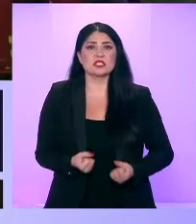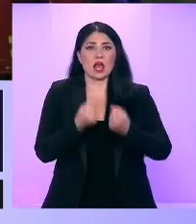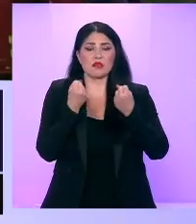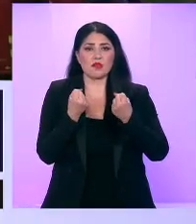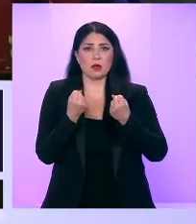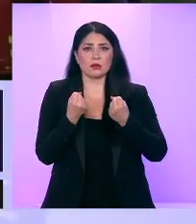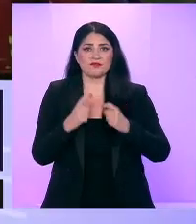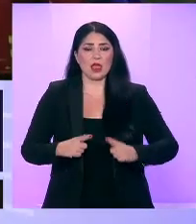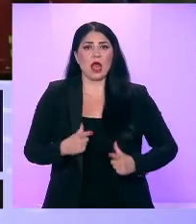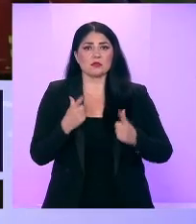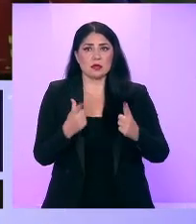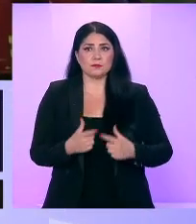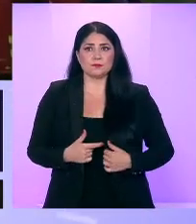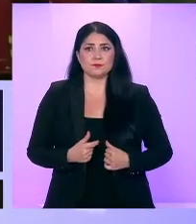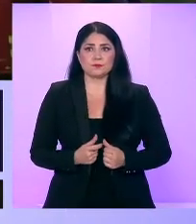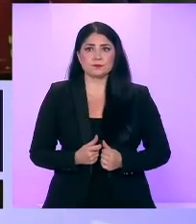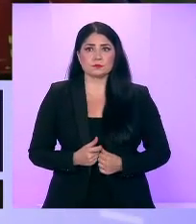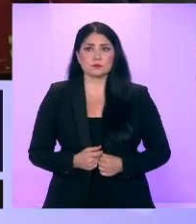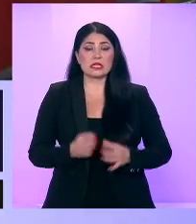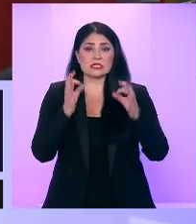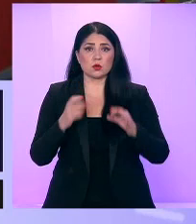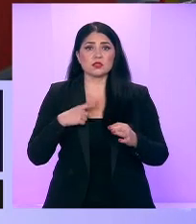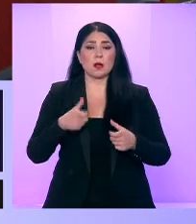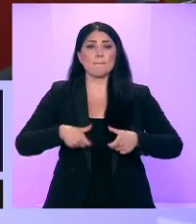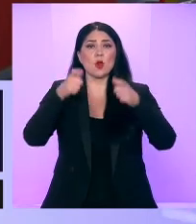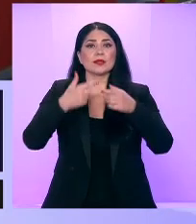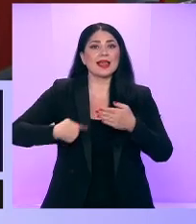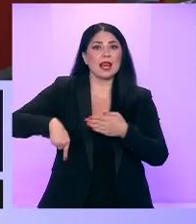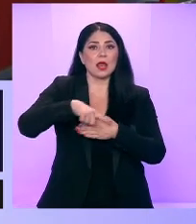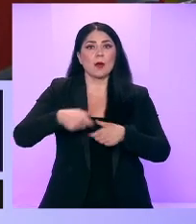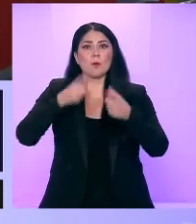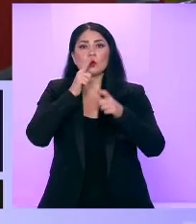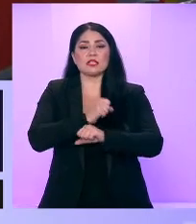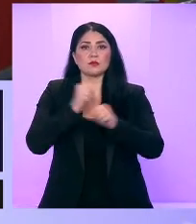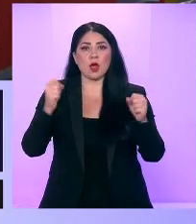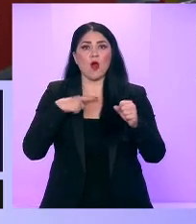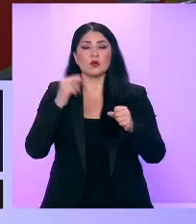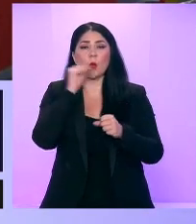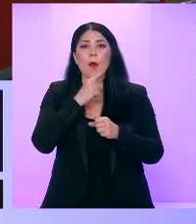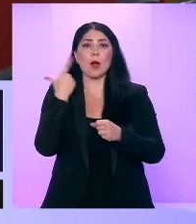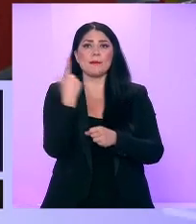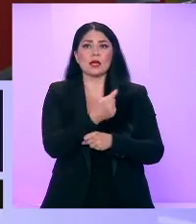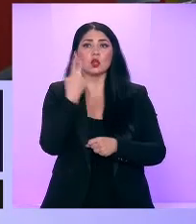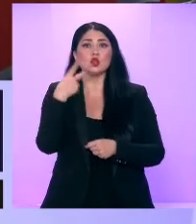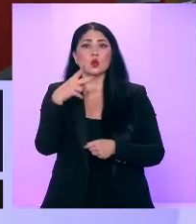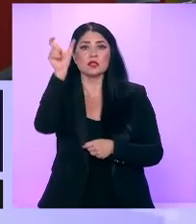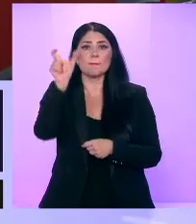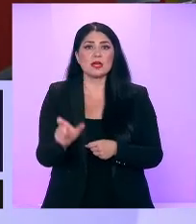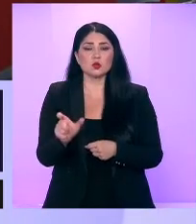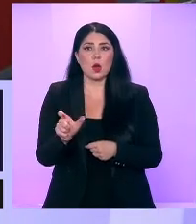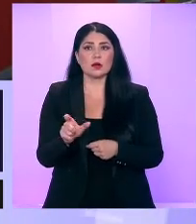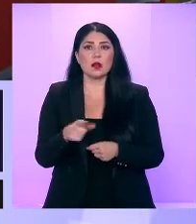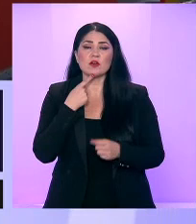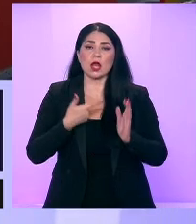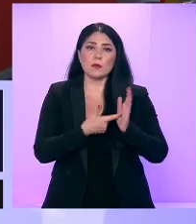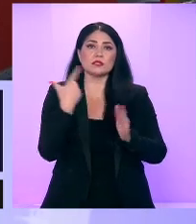salva. Cert este faptul că în aceste momente blocurile din apropiere au fost evacuate. Vorbim de numai puțin de 200 de persoane care au